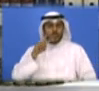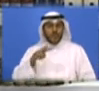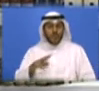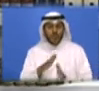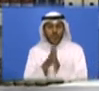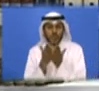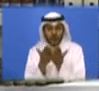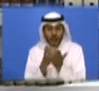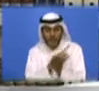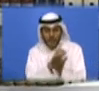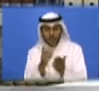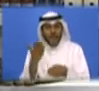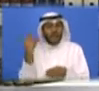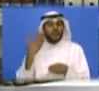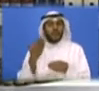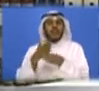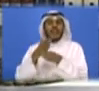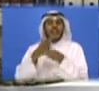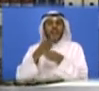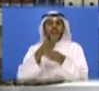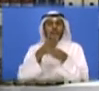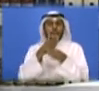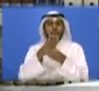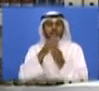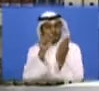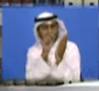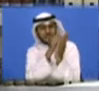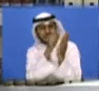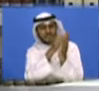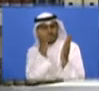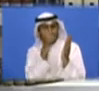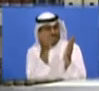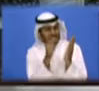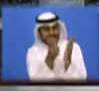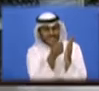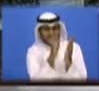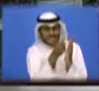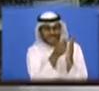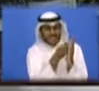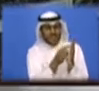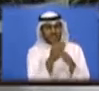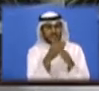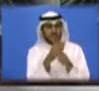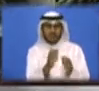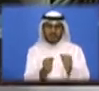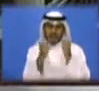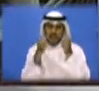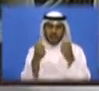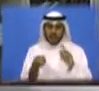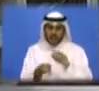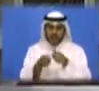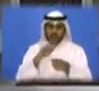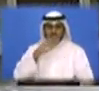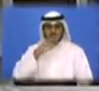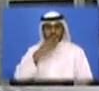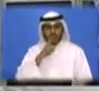يعني الألواح الخشبية بمصاحف مطبوعة طباعة أنيقة وجميلة. هذا المشروع الخيري استبدل